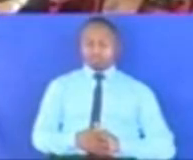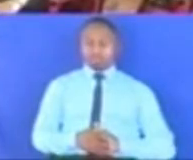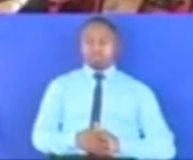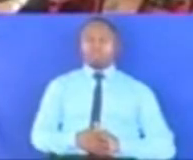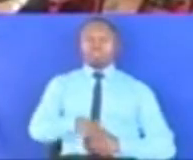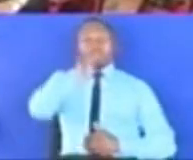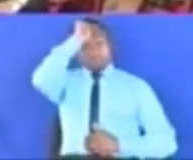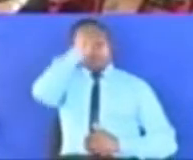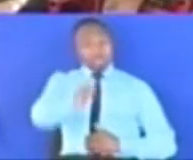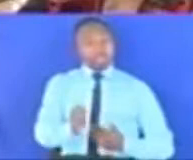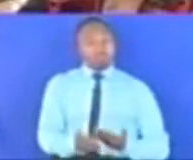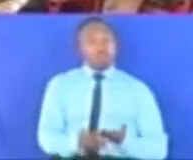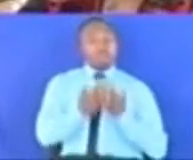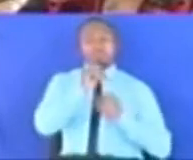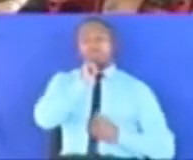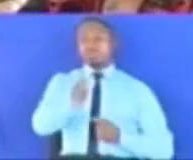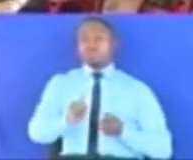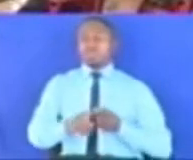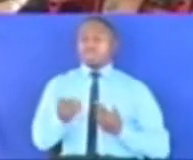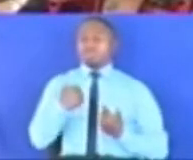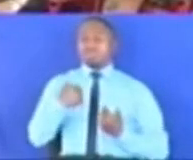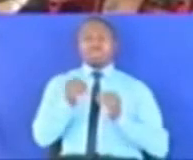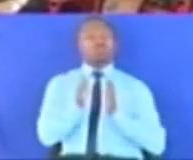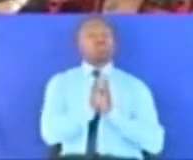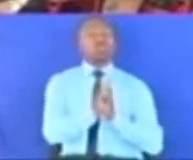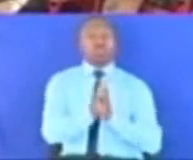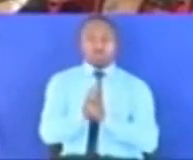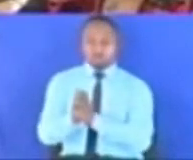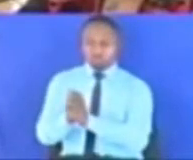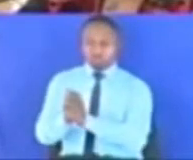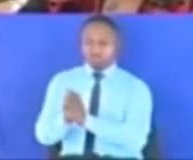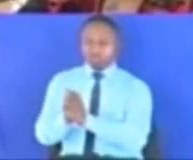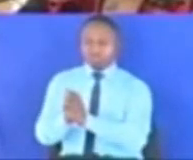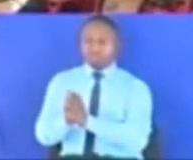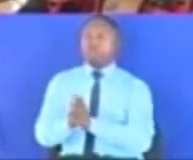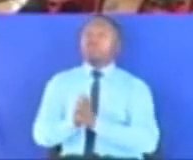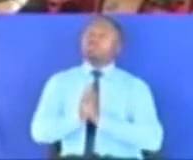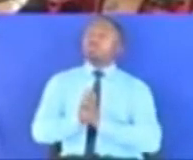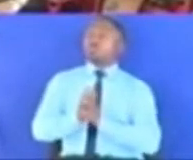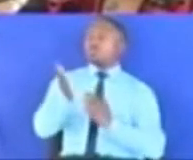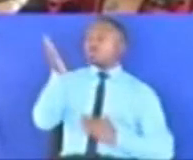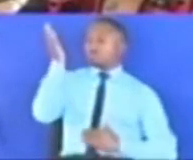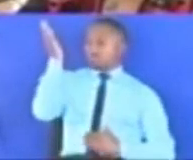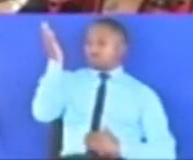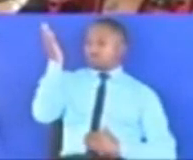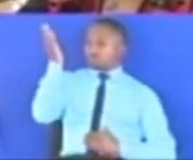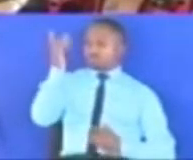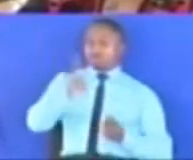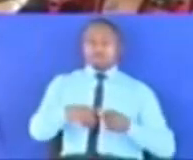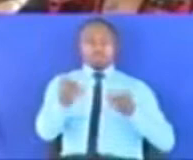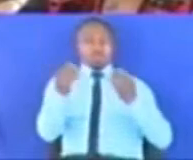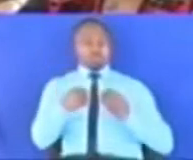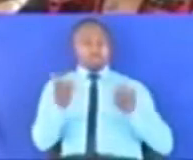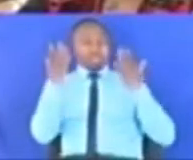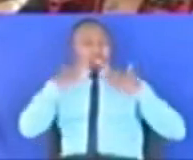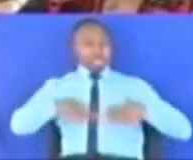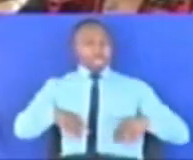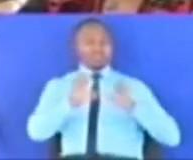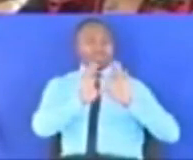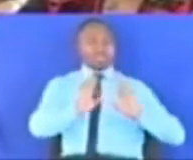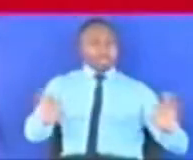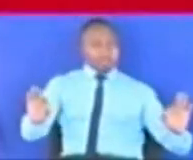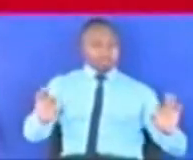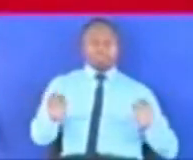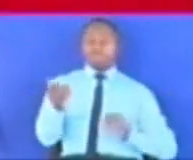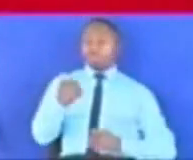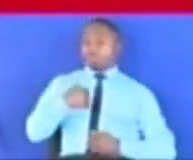Mheshimiwa naibu spika, nami nikushukuru. Nimshukuru Mwenyezi Mungu mwingi wa rehema kwa kunijalia kupata afya njema